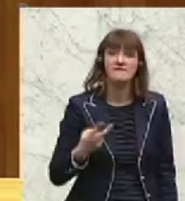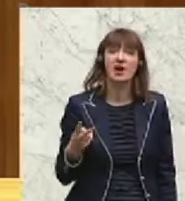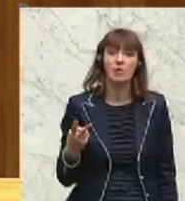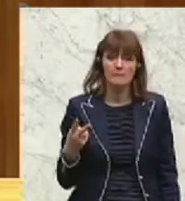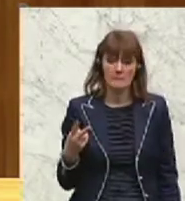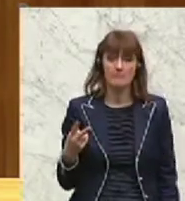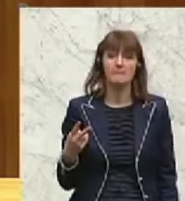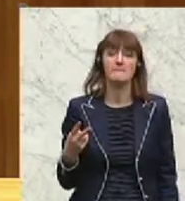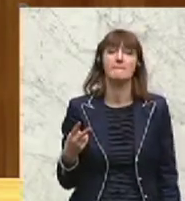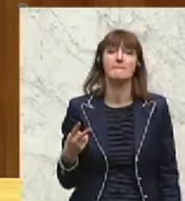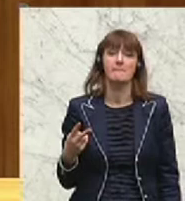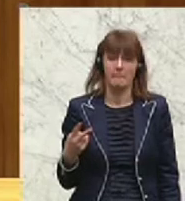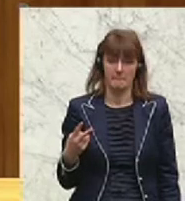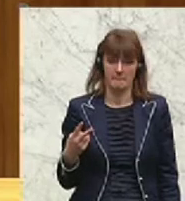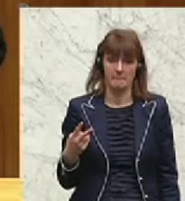Weil nämlich